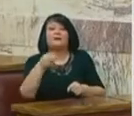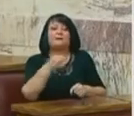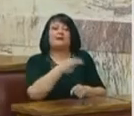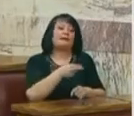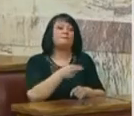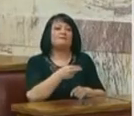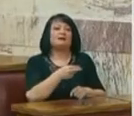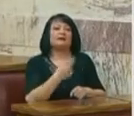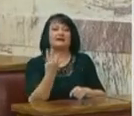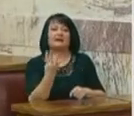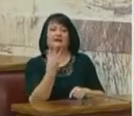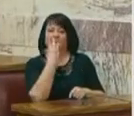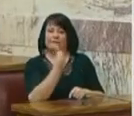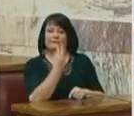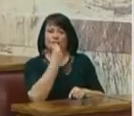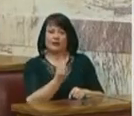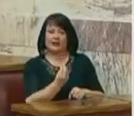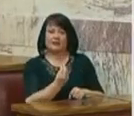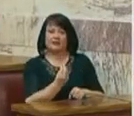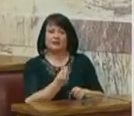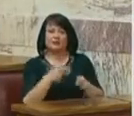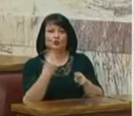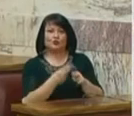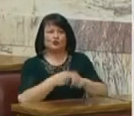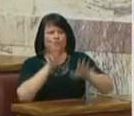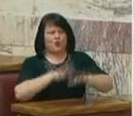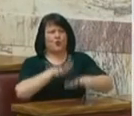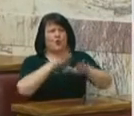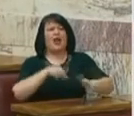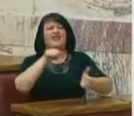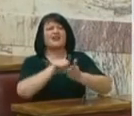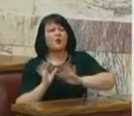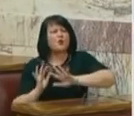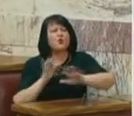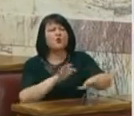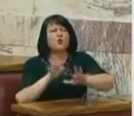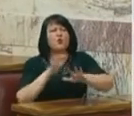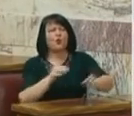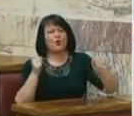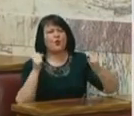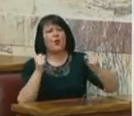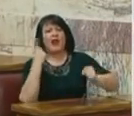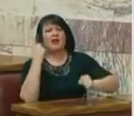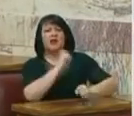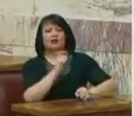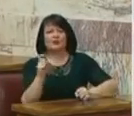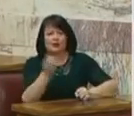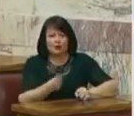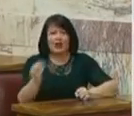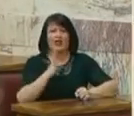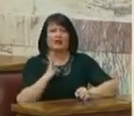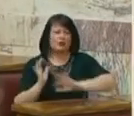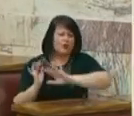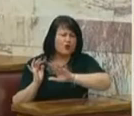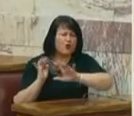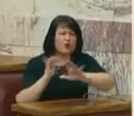4 Φεβρουαρίου είχαμε το μεγαλειώδε συλλαλητήριο των Αθηνών με 1 εκατομμύριο και πλέον λαού, που